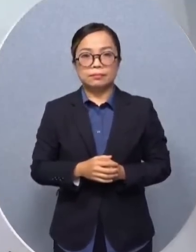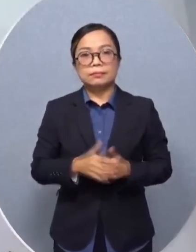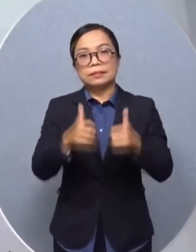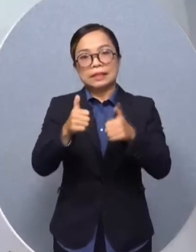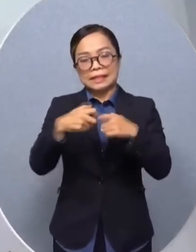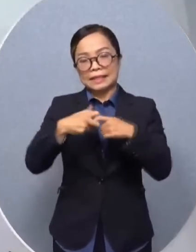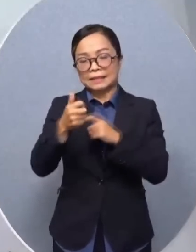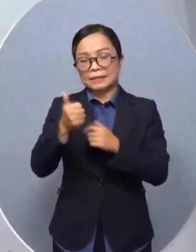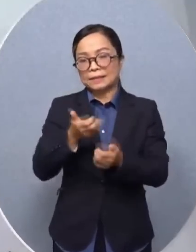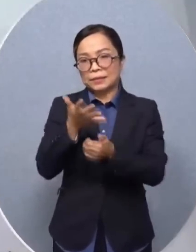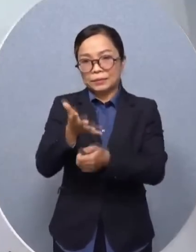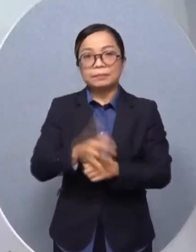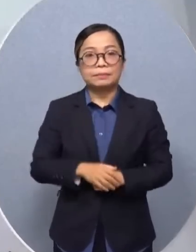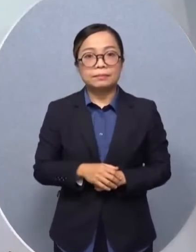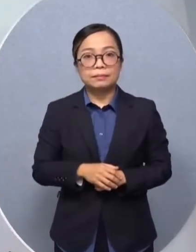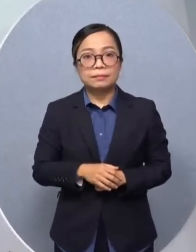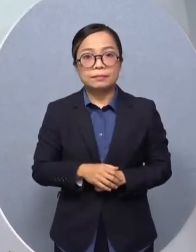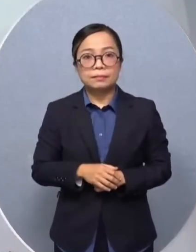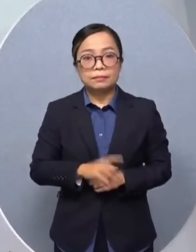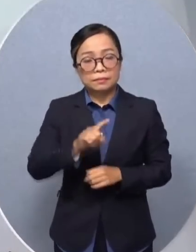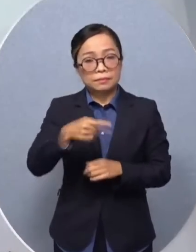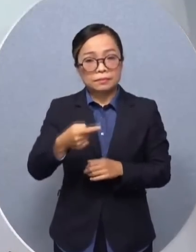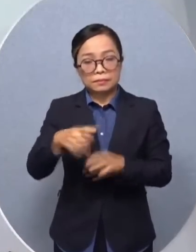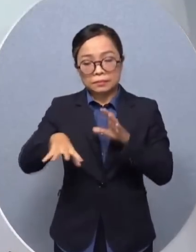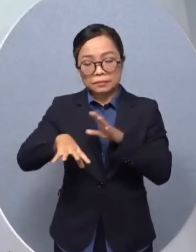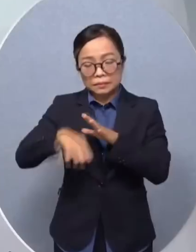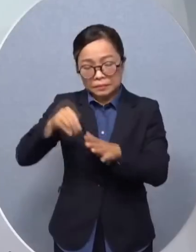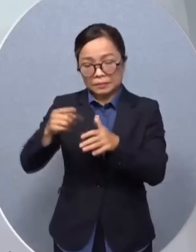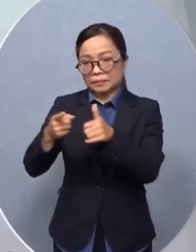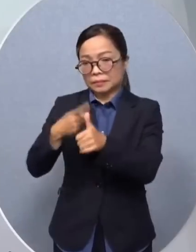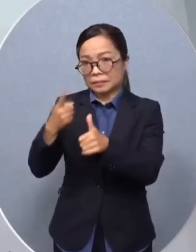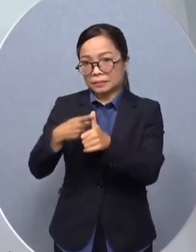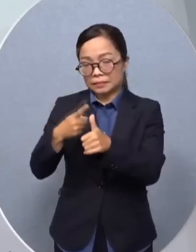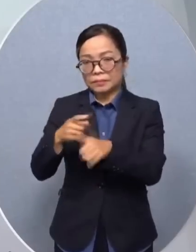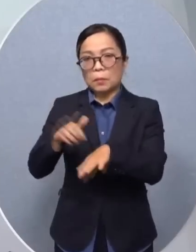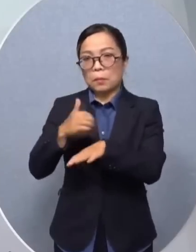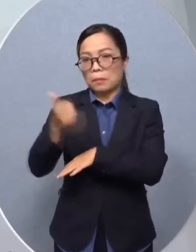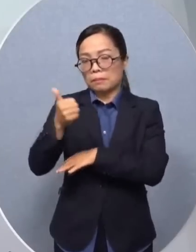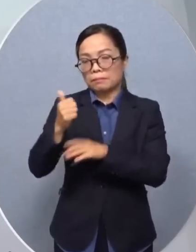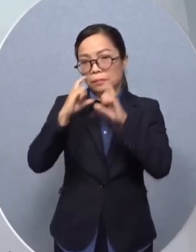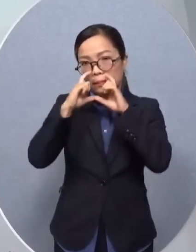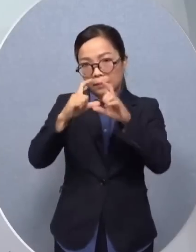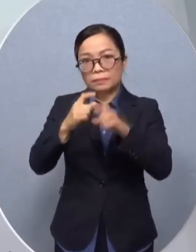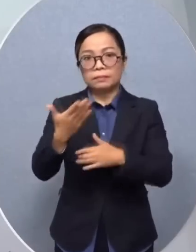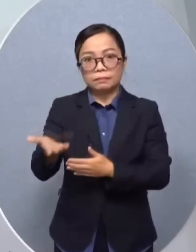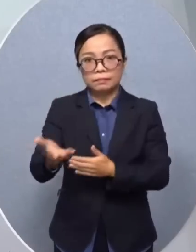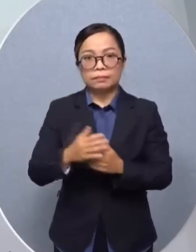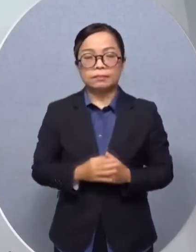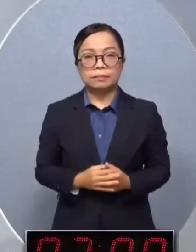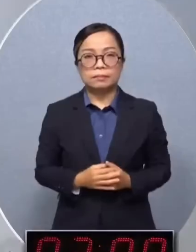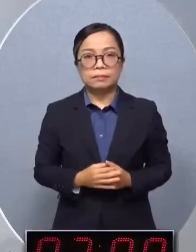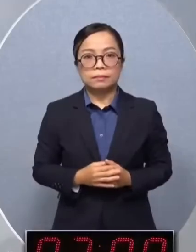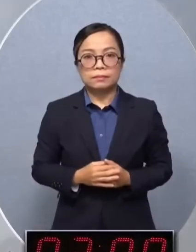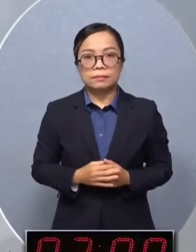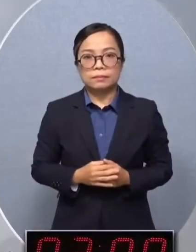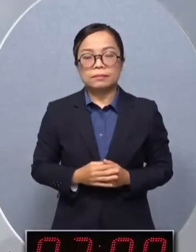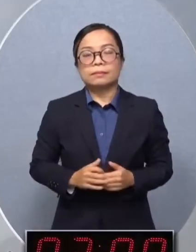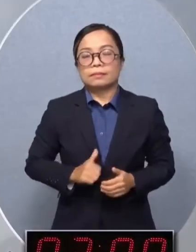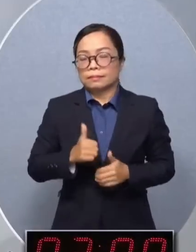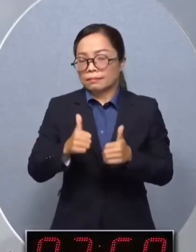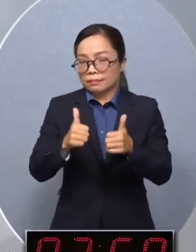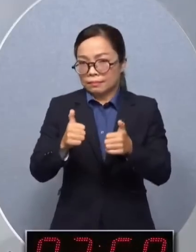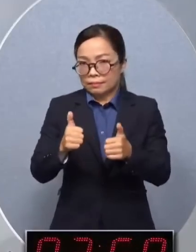谢李先生所提出的问题，我们请抽签顺序一号侯先生发言，请发言。 非常谢